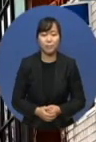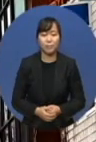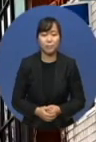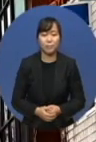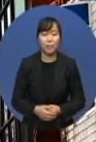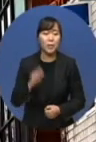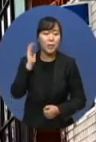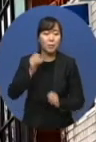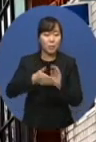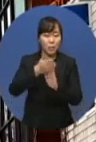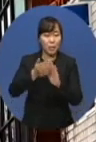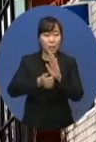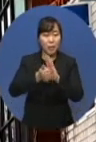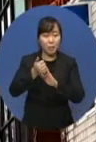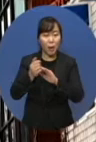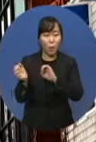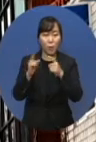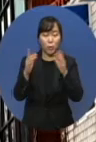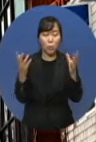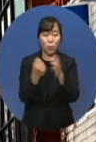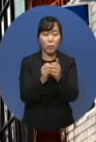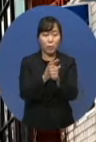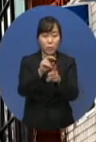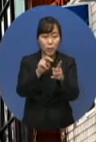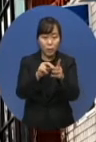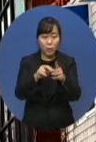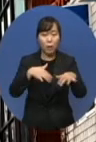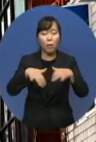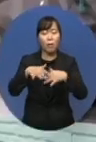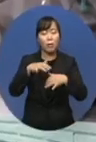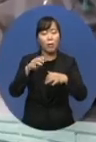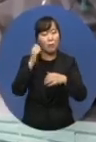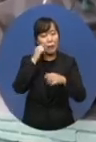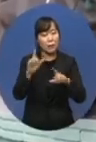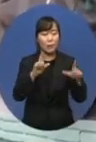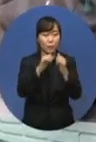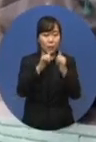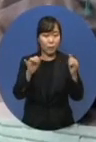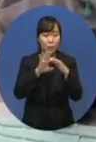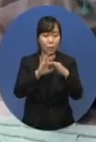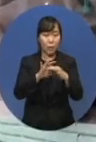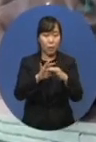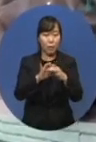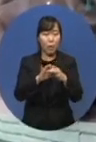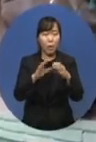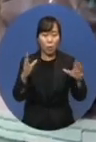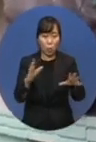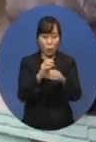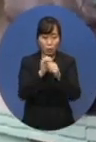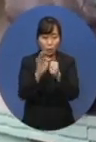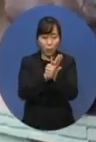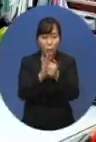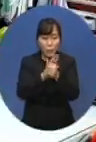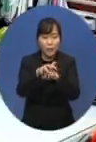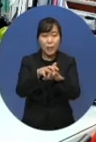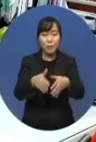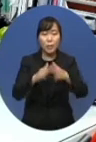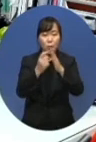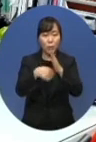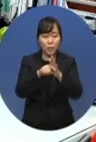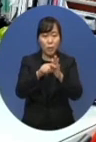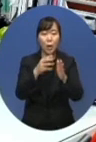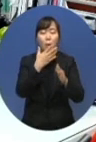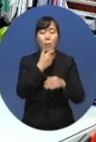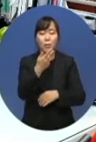의정부시 희망 회복 종합지원센터 는 노숙인을 위한 지역 내 통합 돌봄 체계를 구축하기 위해 복지 tv 경기방송